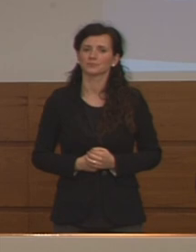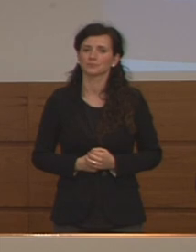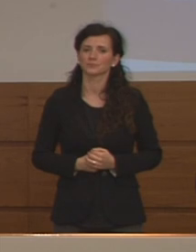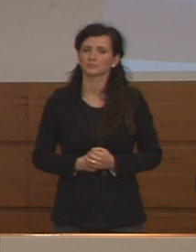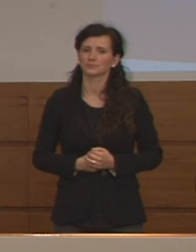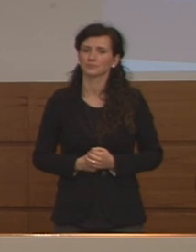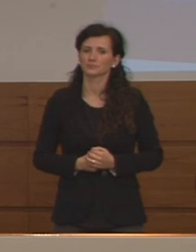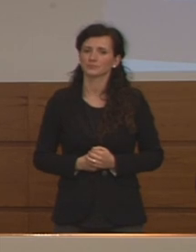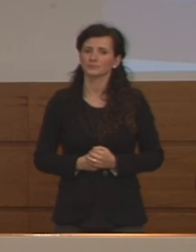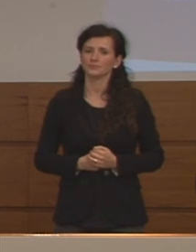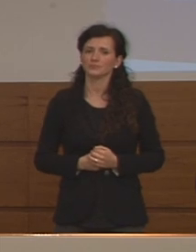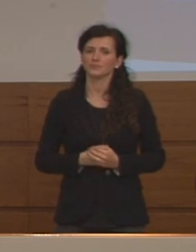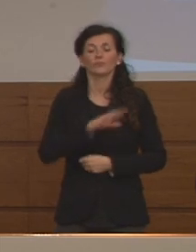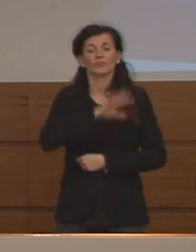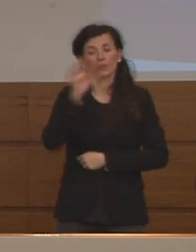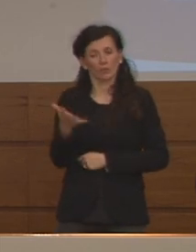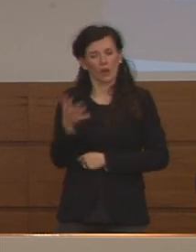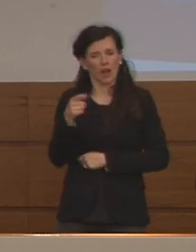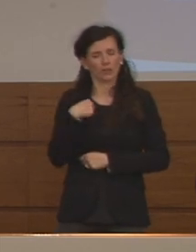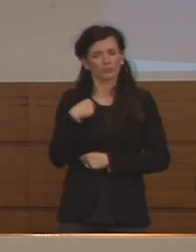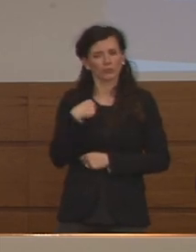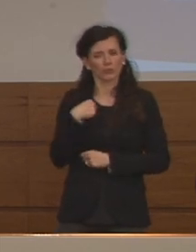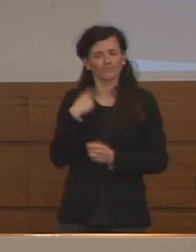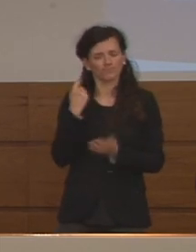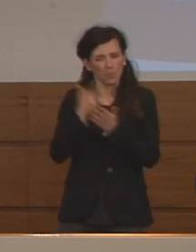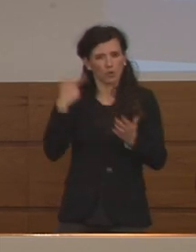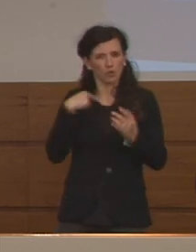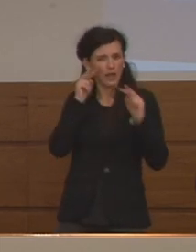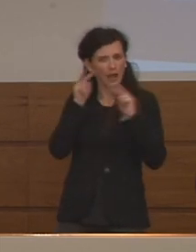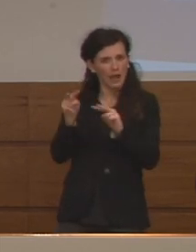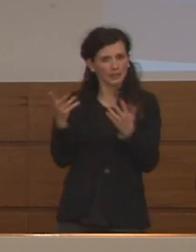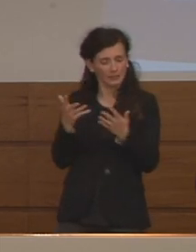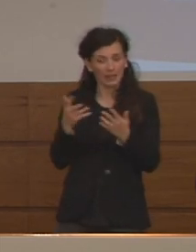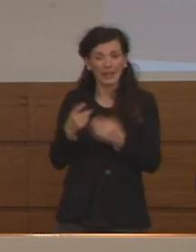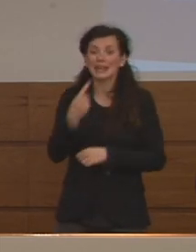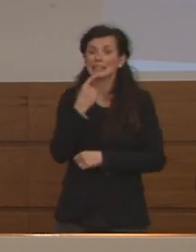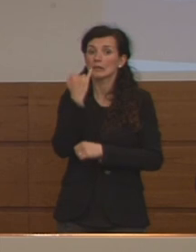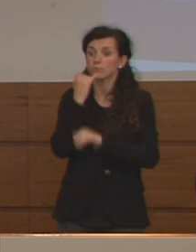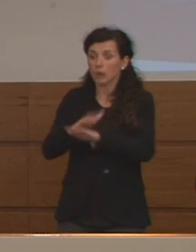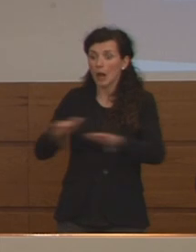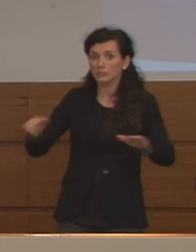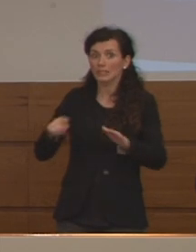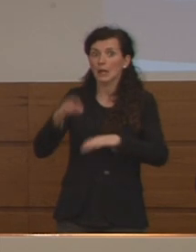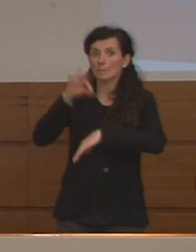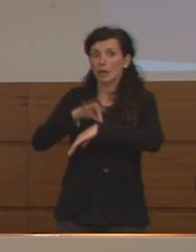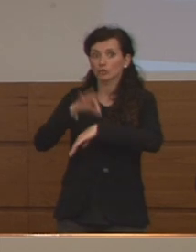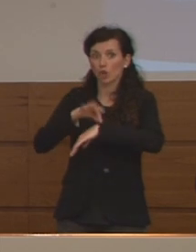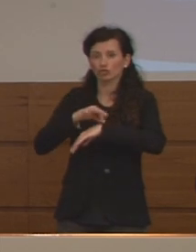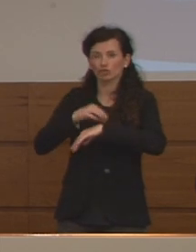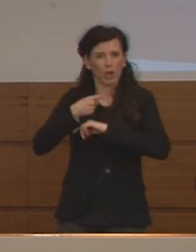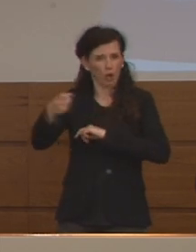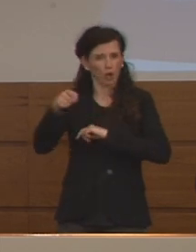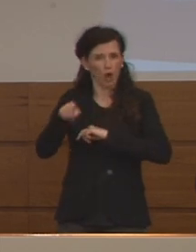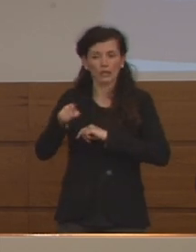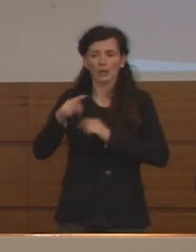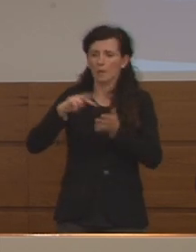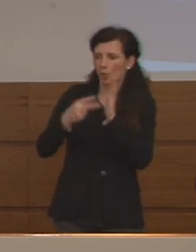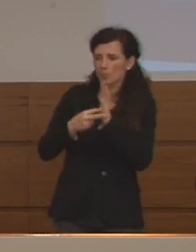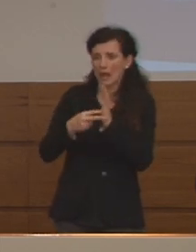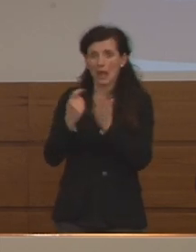è che la continuità per tutti i bambini che hanno patologie croniche o hanno problemi importanti è